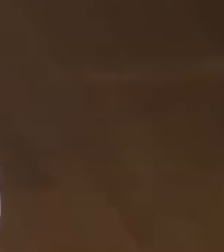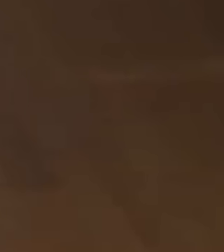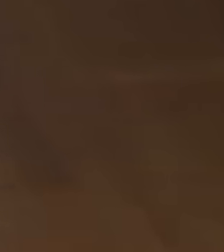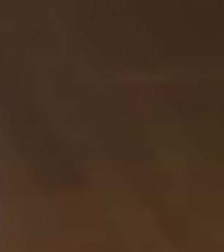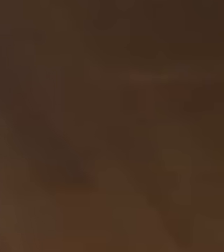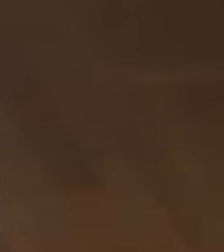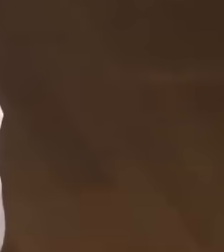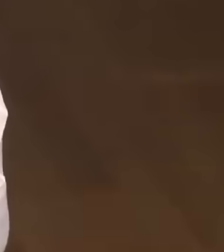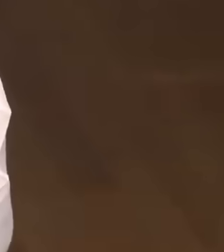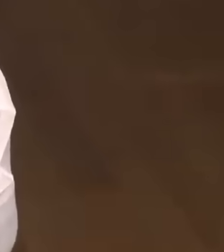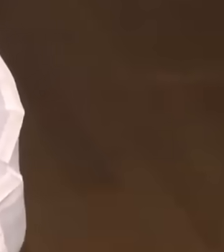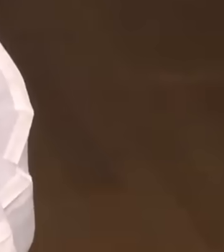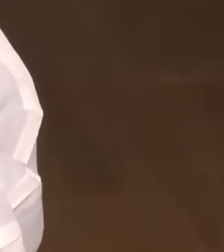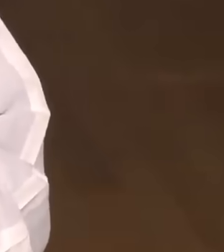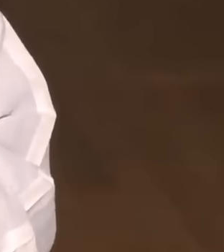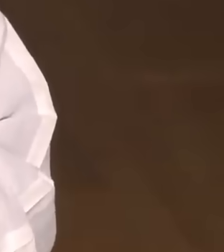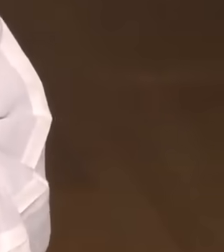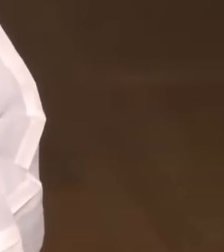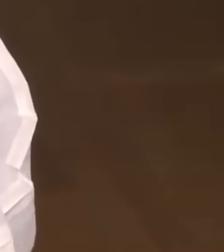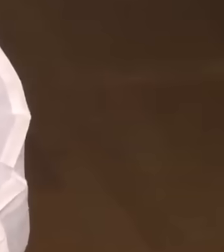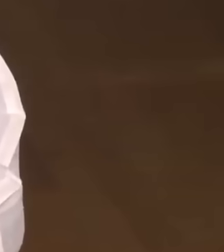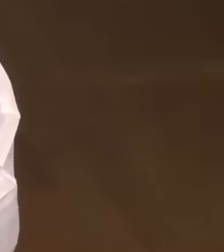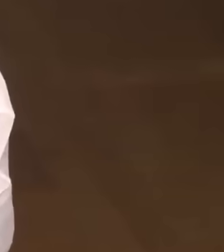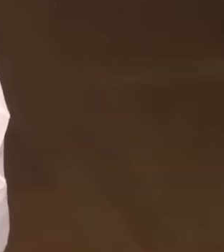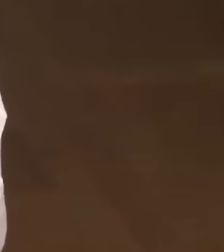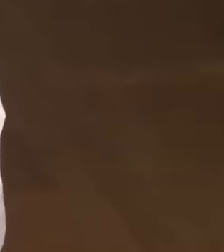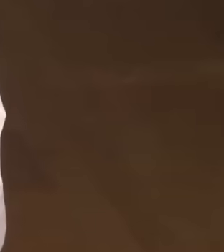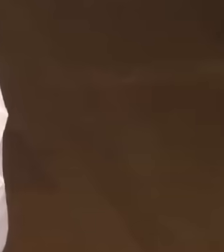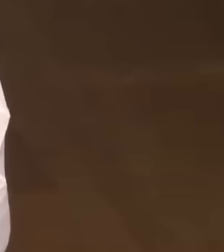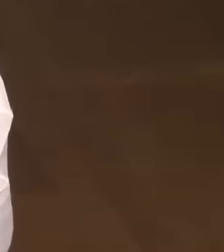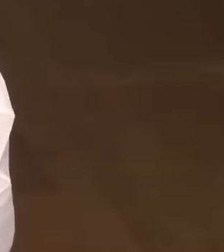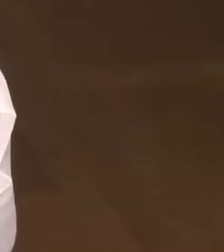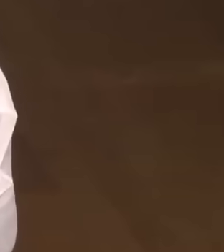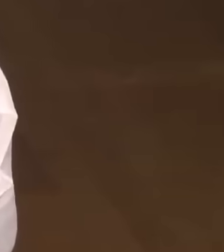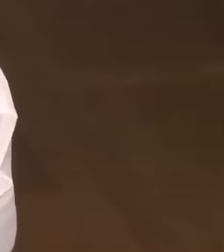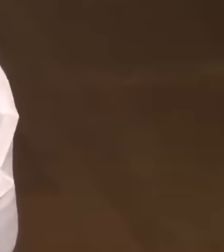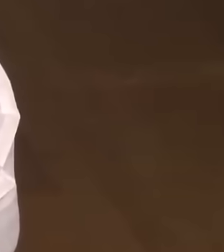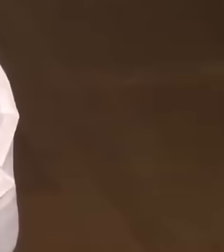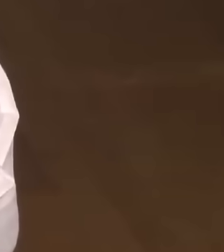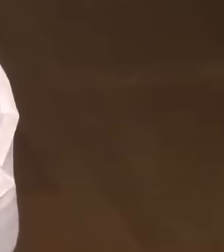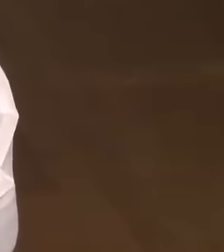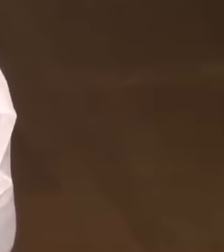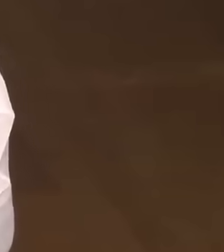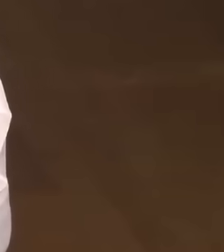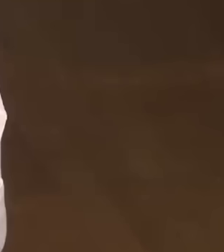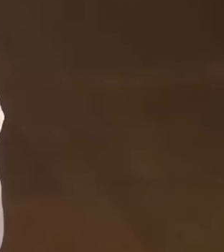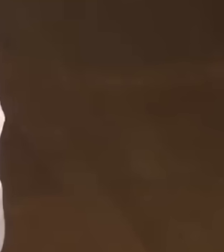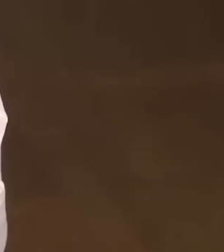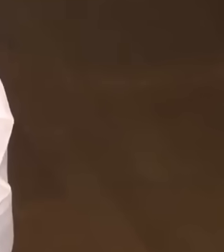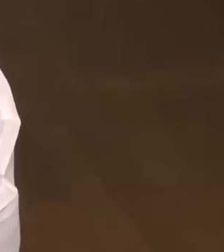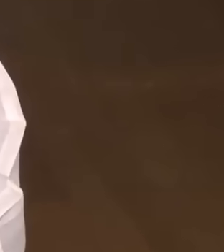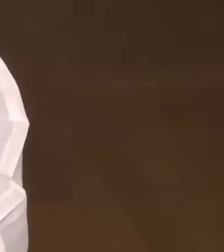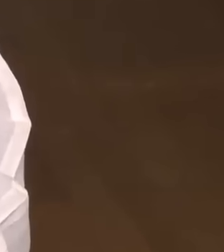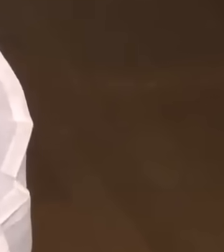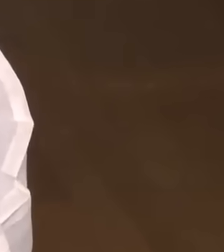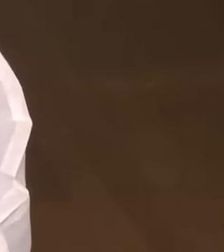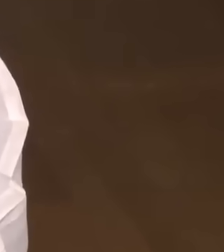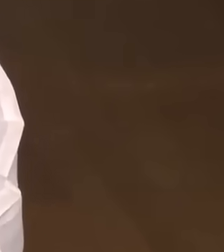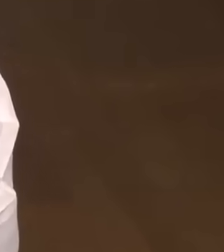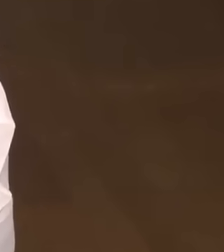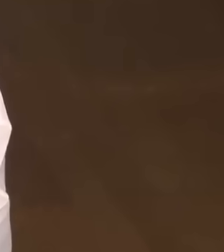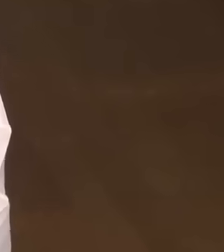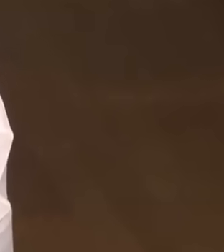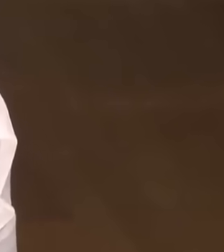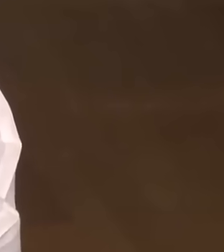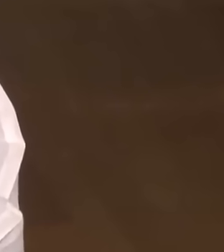괜히 혼자서 앉아가지고 공상을 하는 거예요. 삶은 뭐하지? 이러면서 내가 헛살았다.